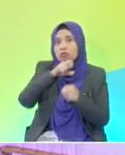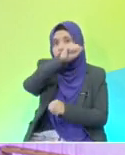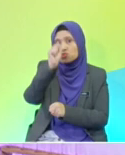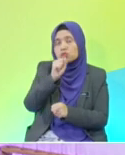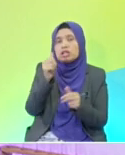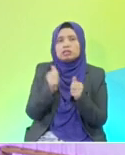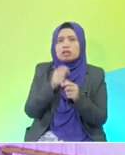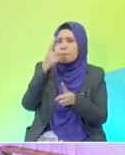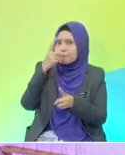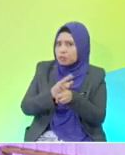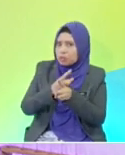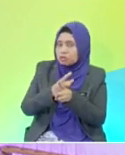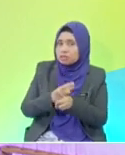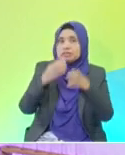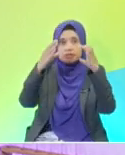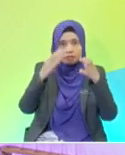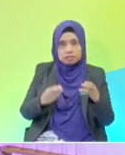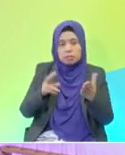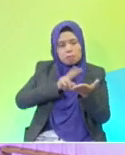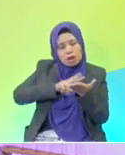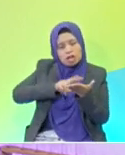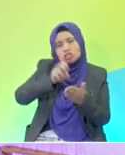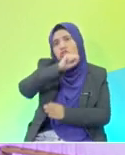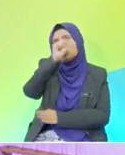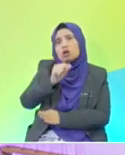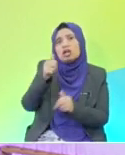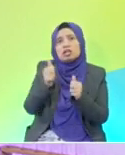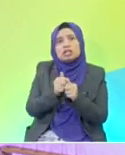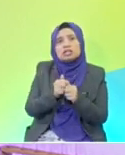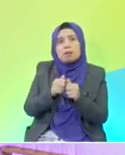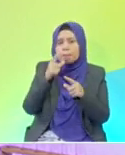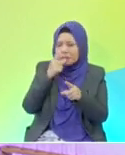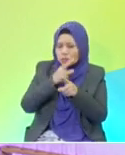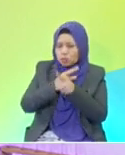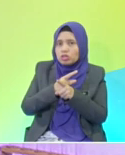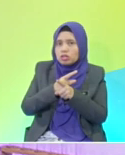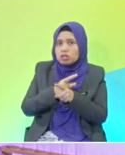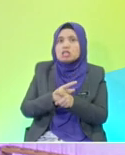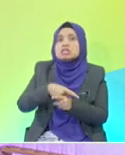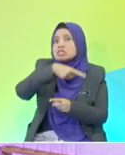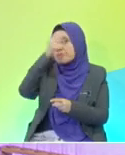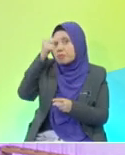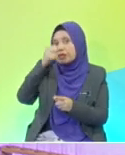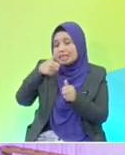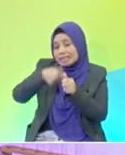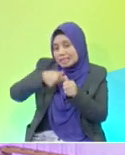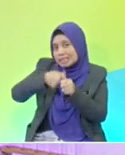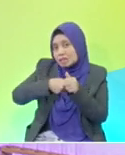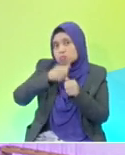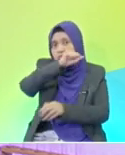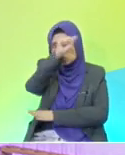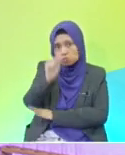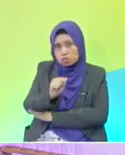tepat salah satu caranya baca soal dan dengan teliti karena setiap soal